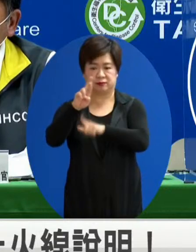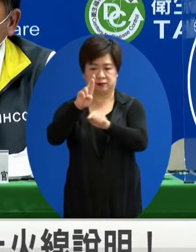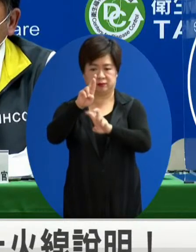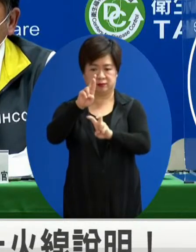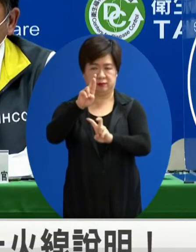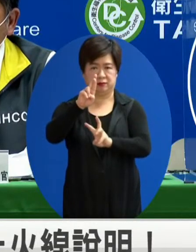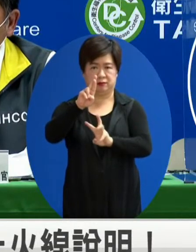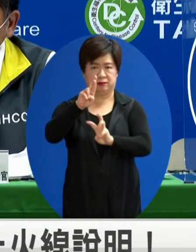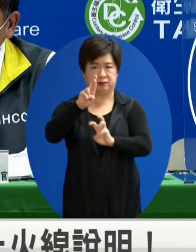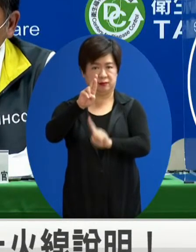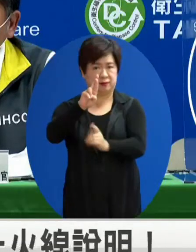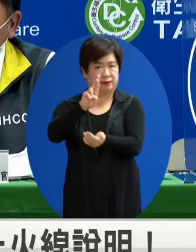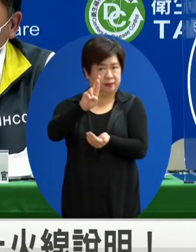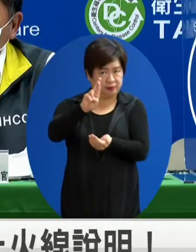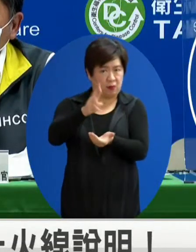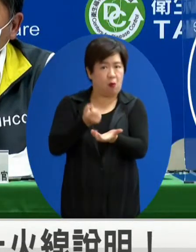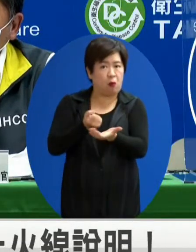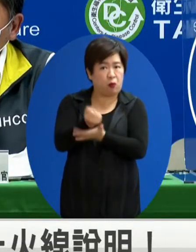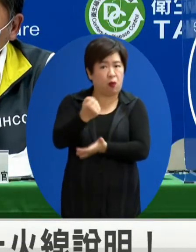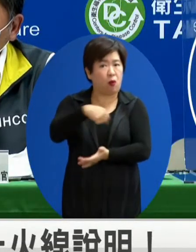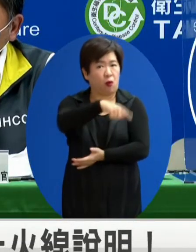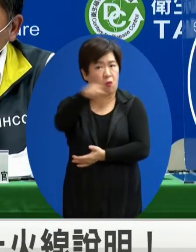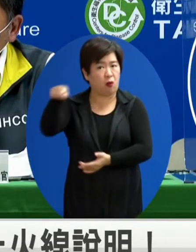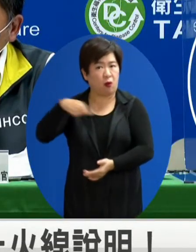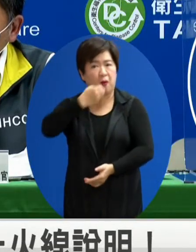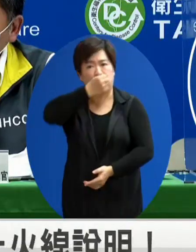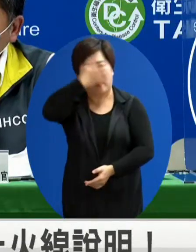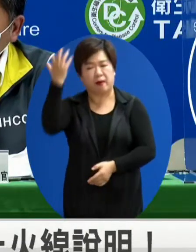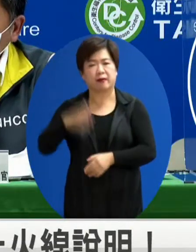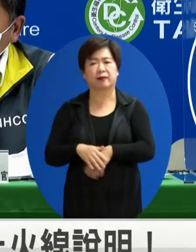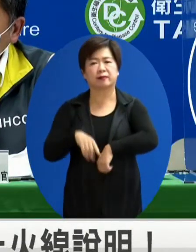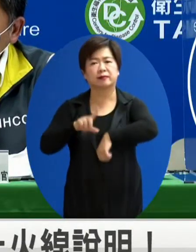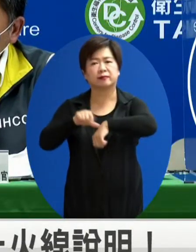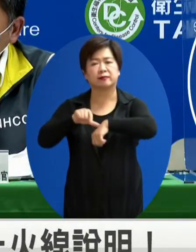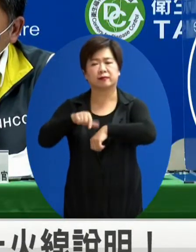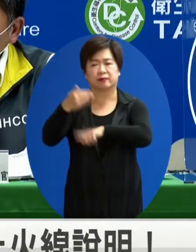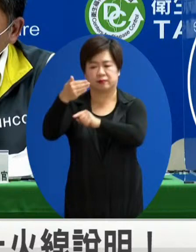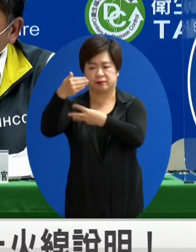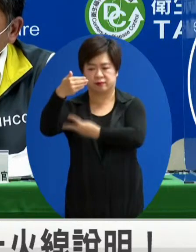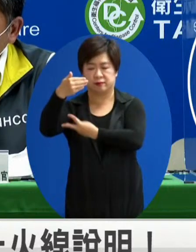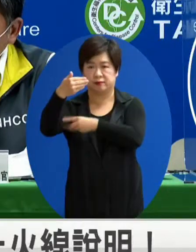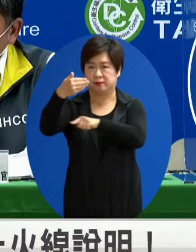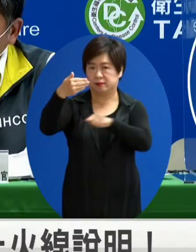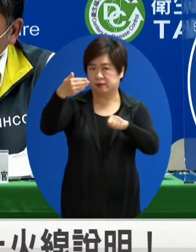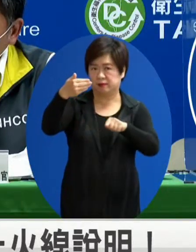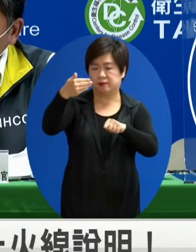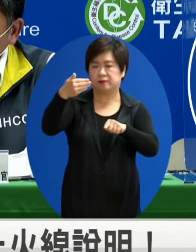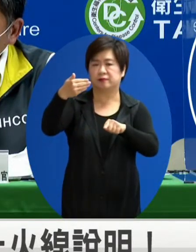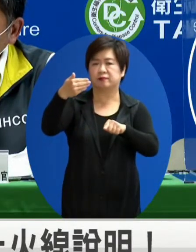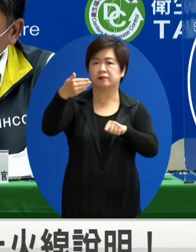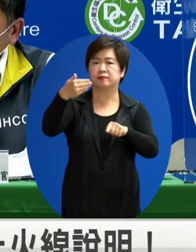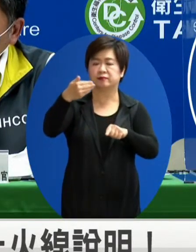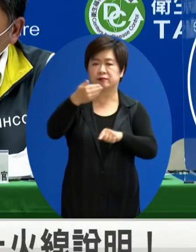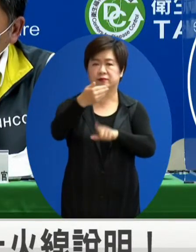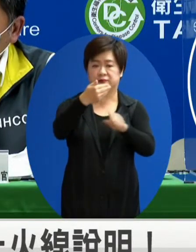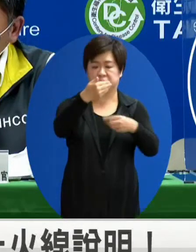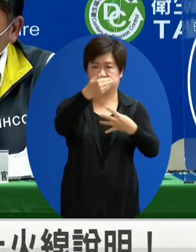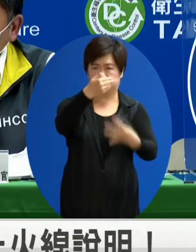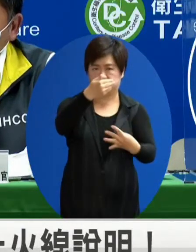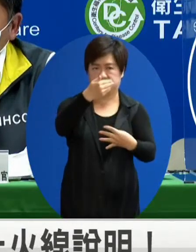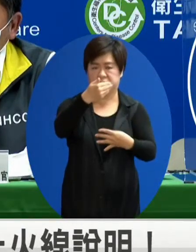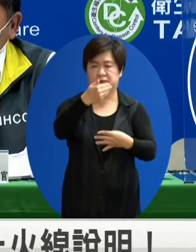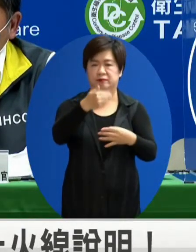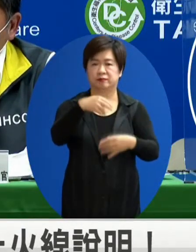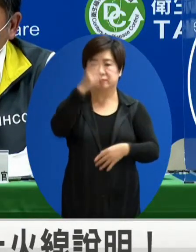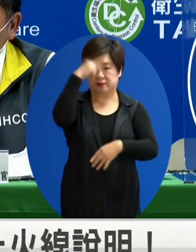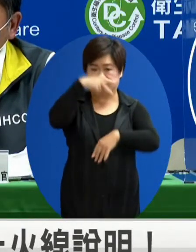1998年12月31日，好以前出生的哈。那预约的时间是从9月3号到10点到9月4号的